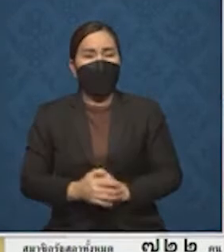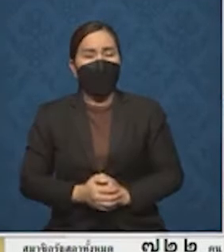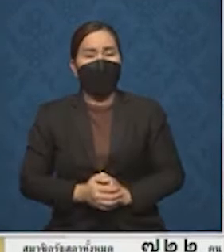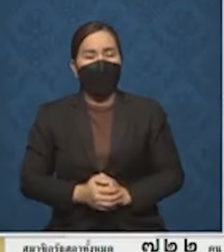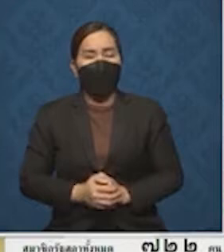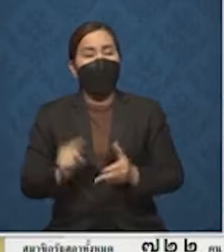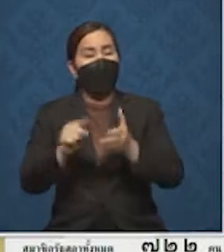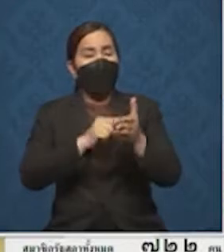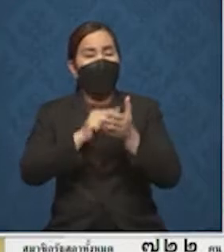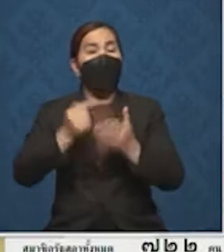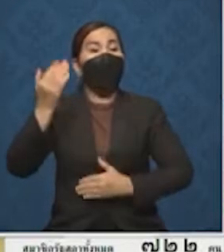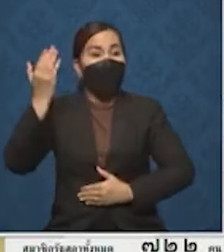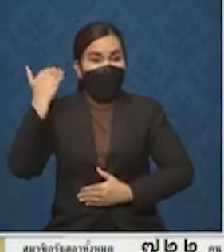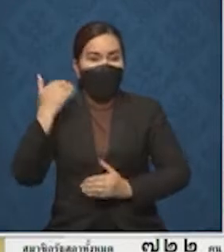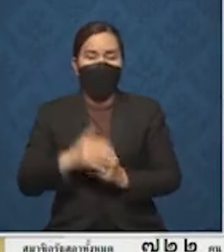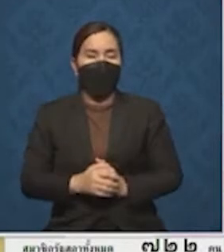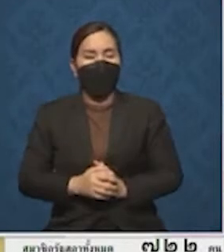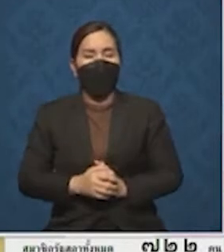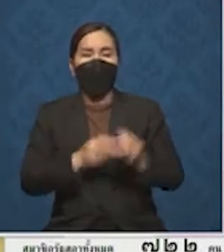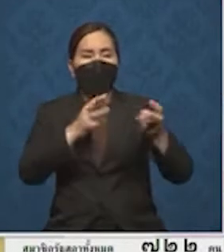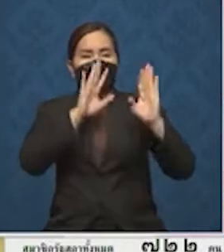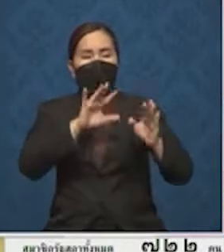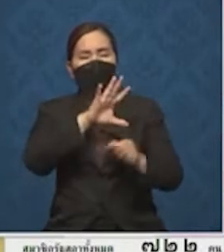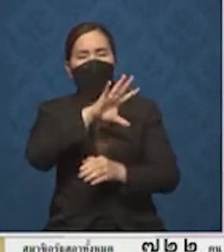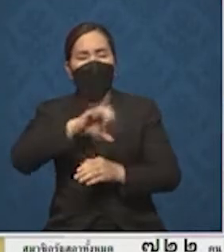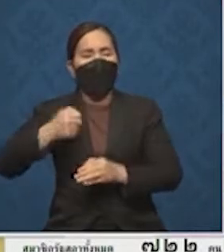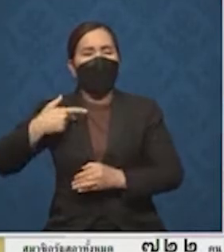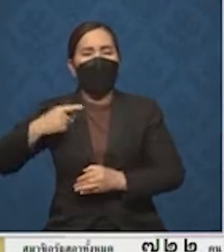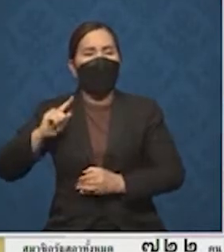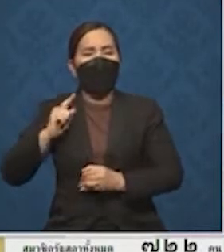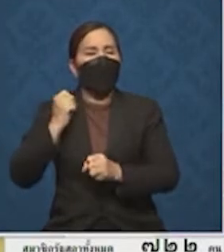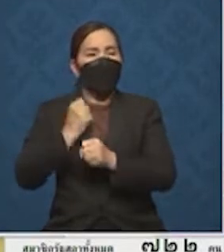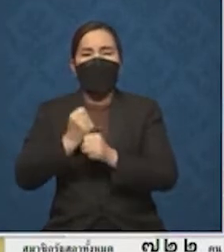การเลอกตงครั้ thé leoก็ไมได้ใช้ทานมาต่ทขรบครับ